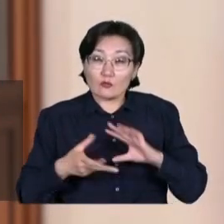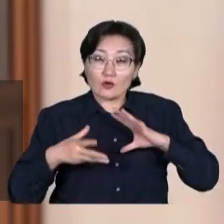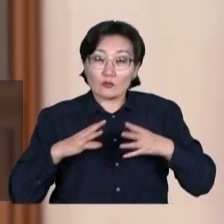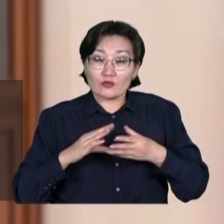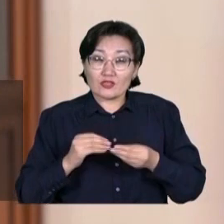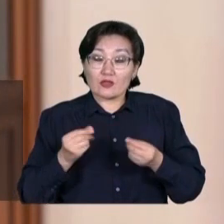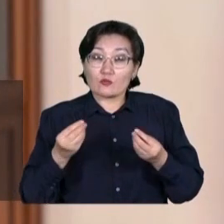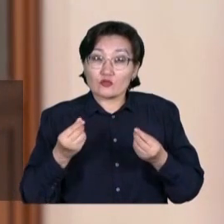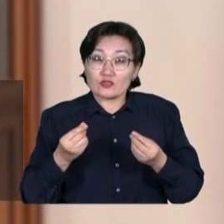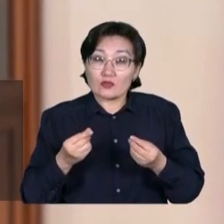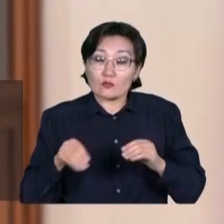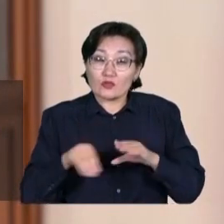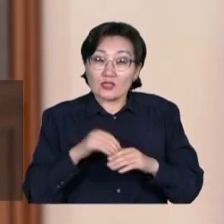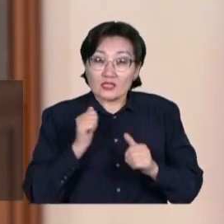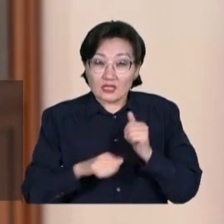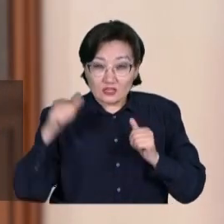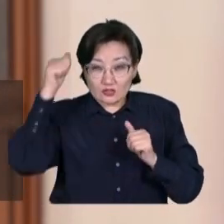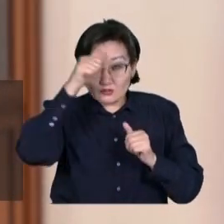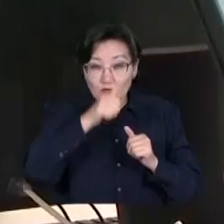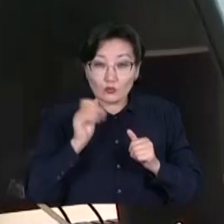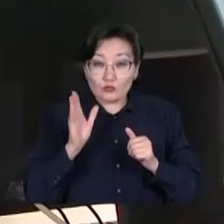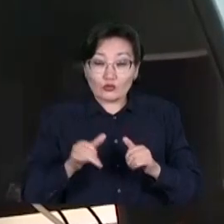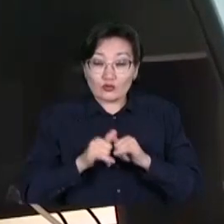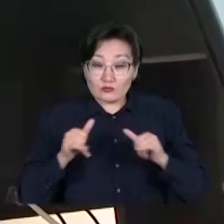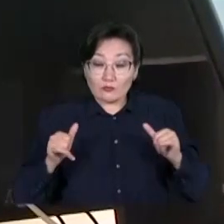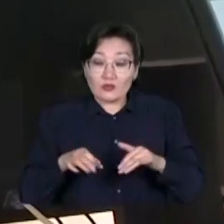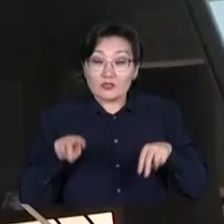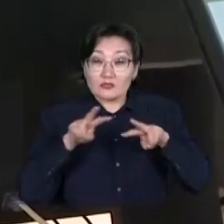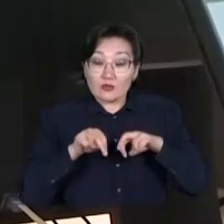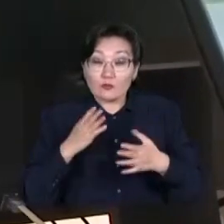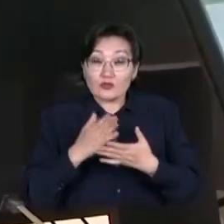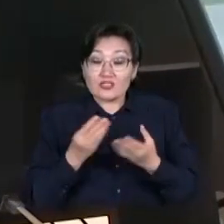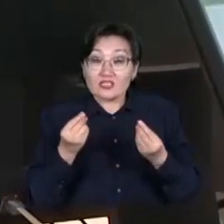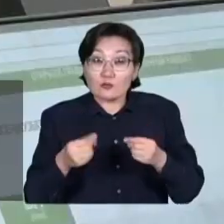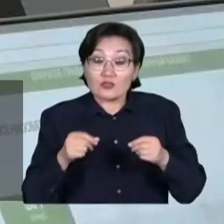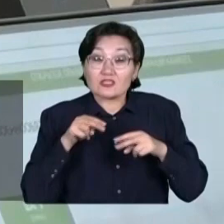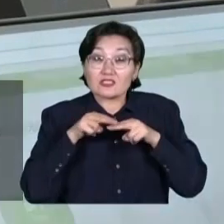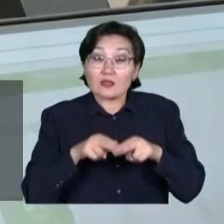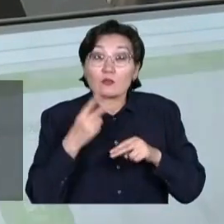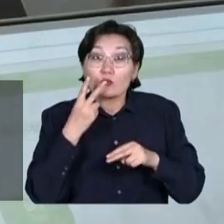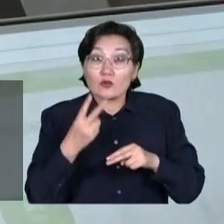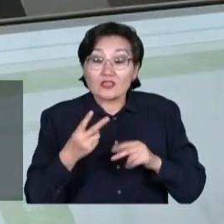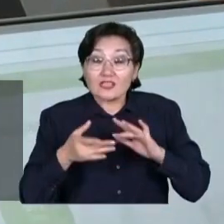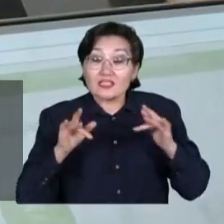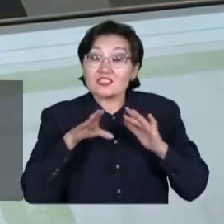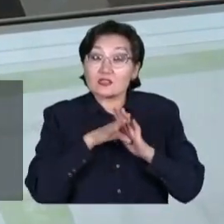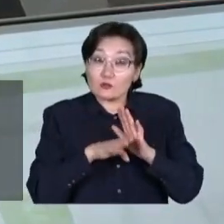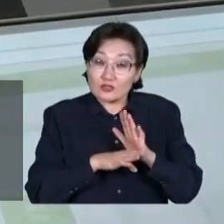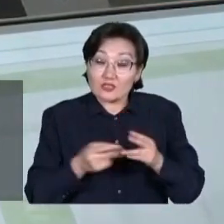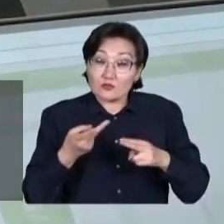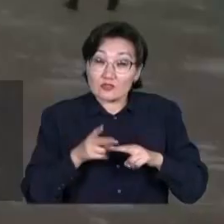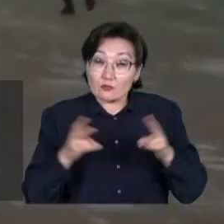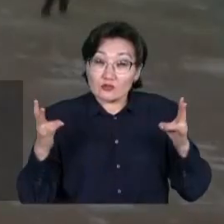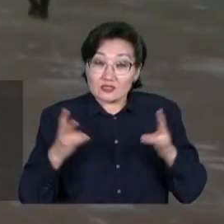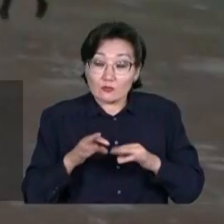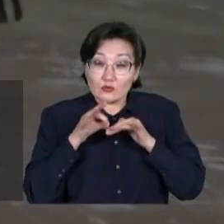сумма накоплений каждый год будет увеличиваться. Проверить наличие средств на счетах детей можно на сайте kidsympf.kz. Для этого